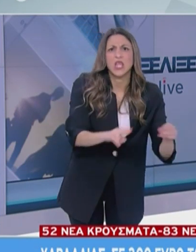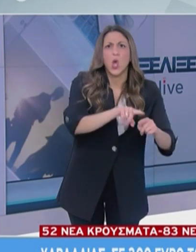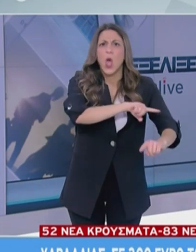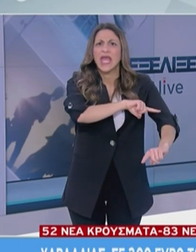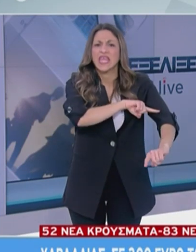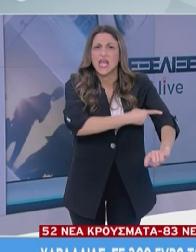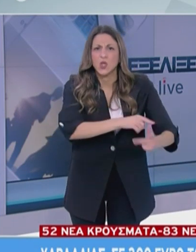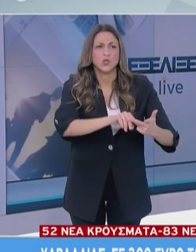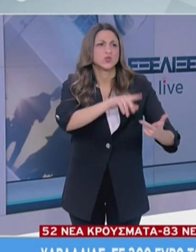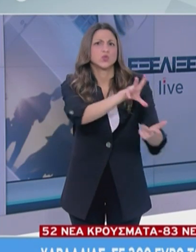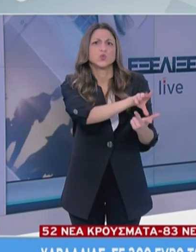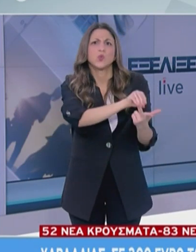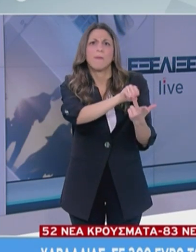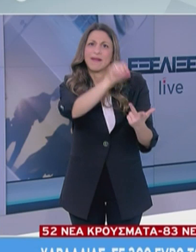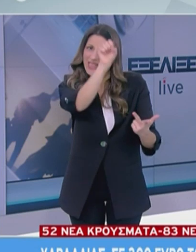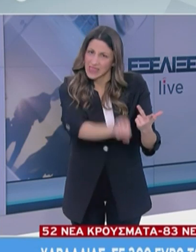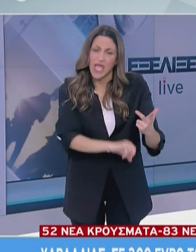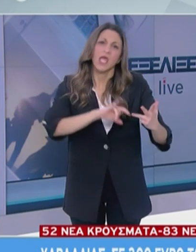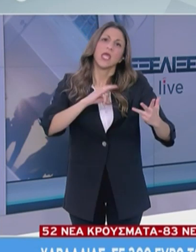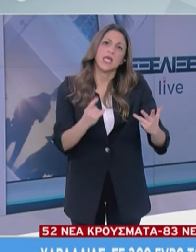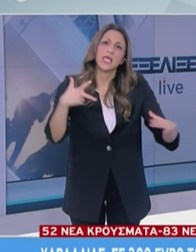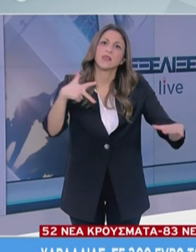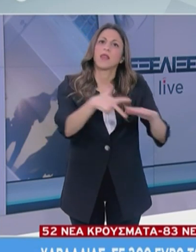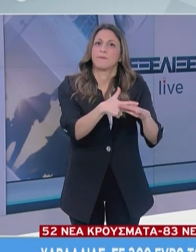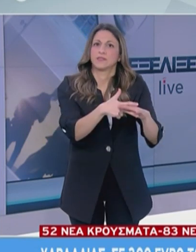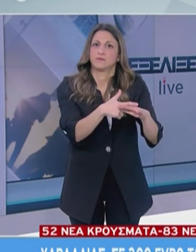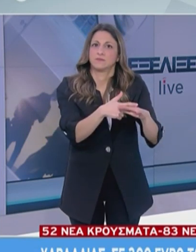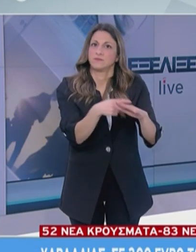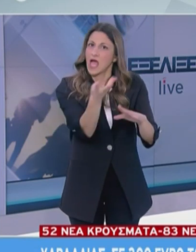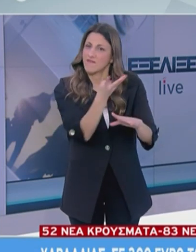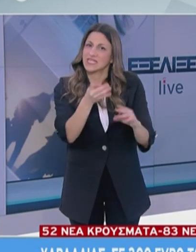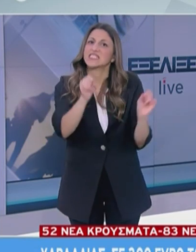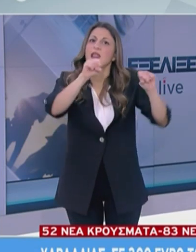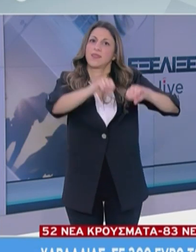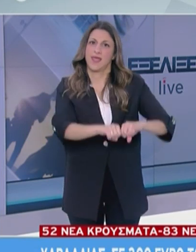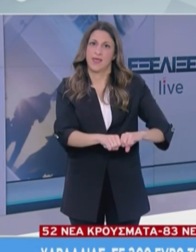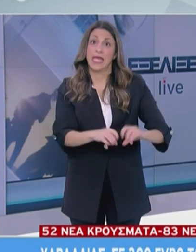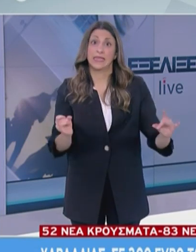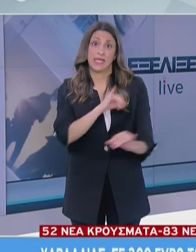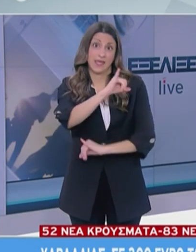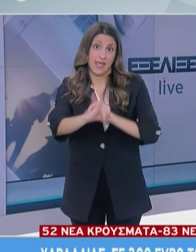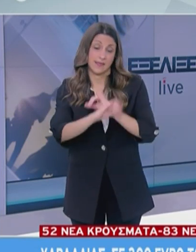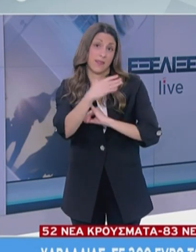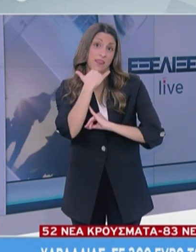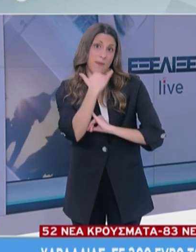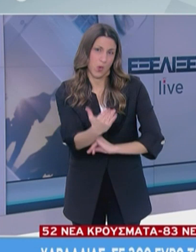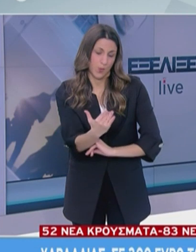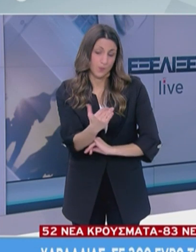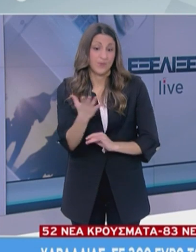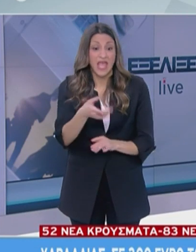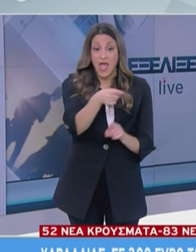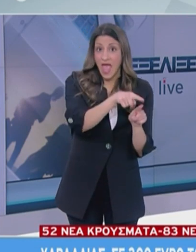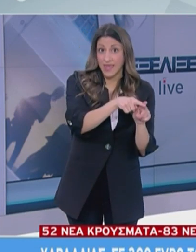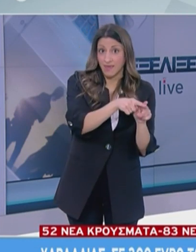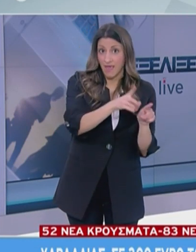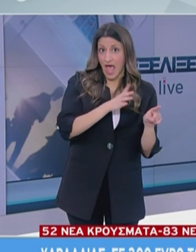κατάστημα προμήθειας αγαθών πρώτης ανάγκης ή να μεταβούν στην τράπεζα στο μέτρο που δεν είναι δυνατή ηλεκτρονική συναλλαγή. Αλλά οι κάτοικοι της Ρόδου